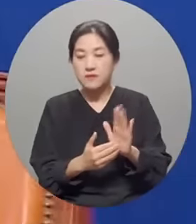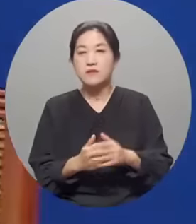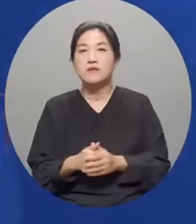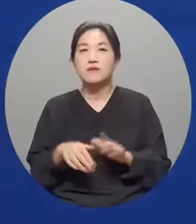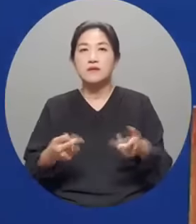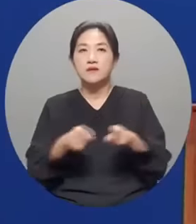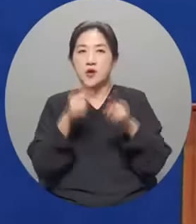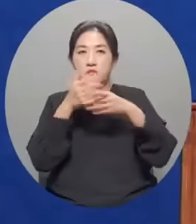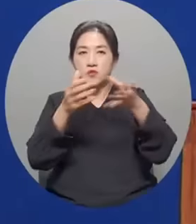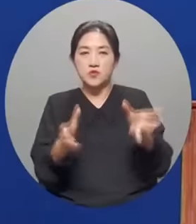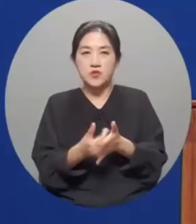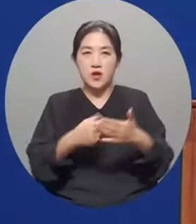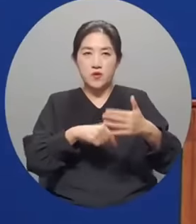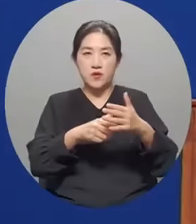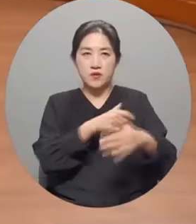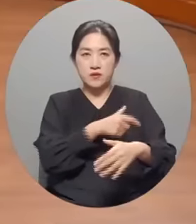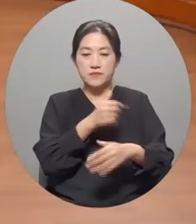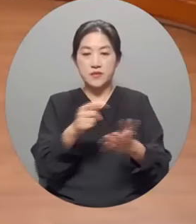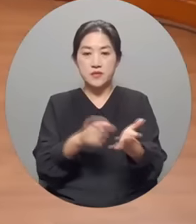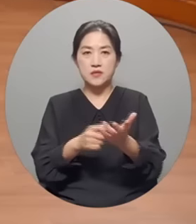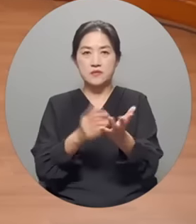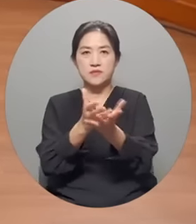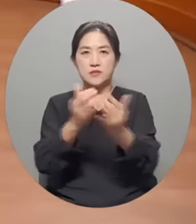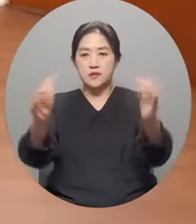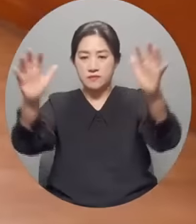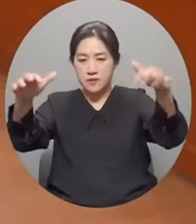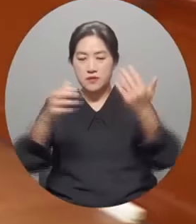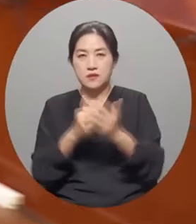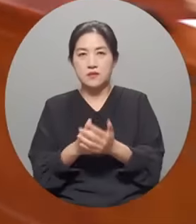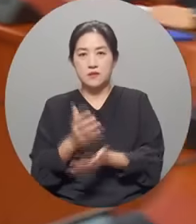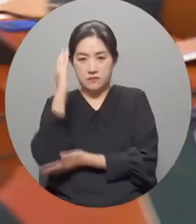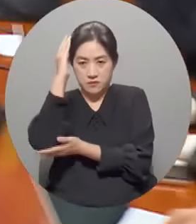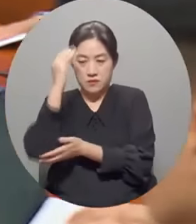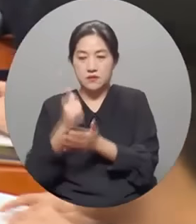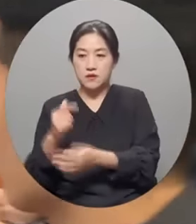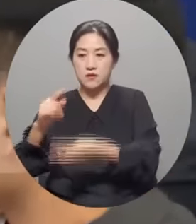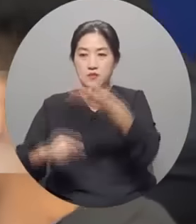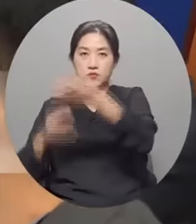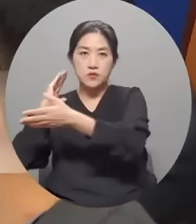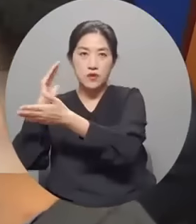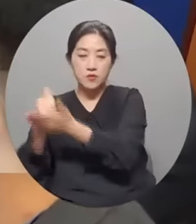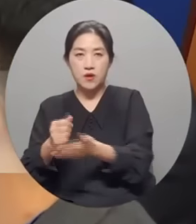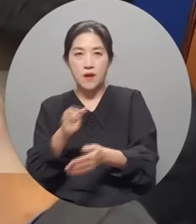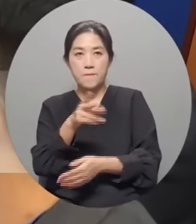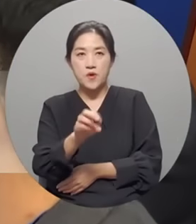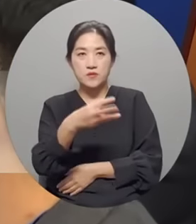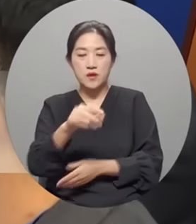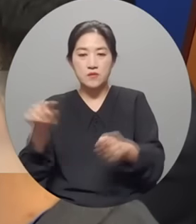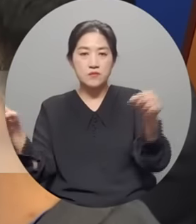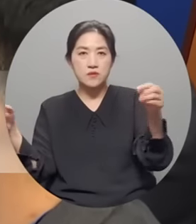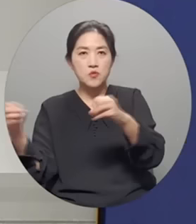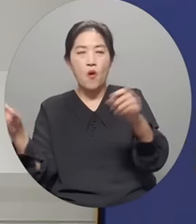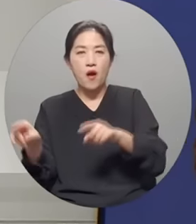더불어민주당 원내지도부가 긴급 기자회견을 열고 윤석열 대통령과 명태균 씨의 통화 녹음을